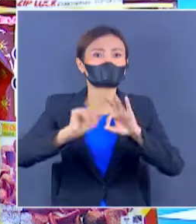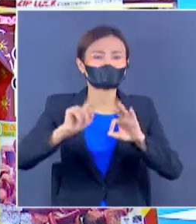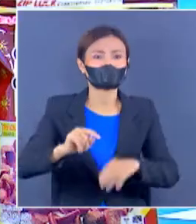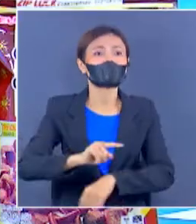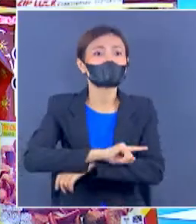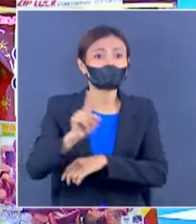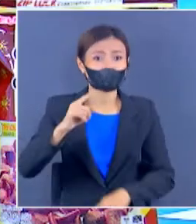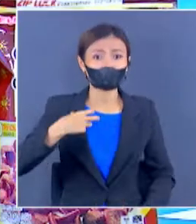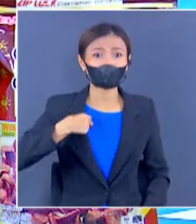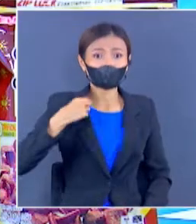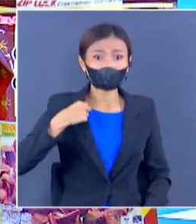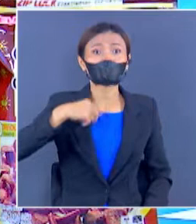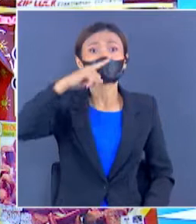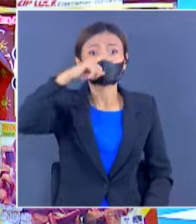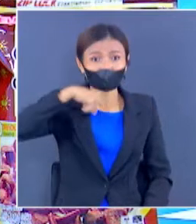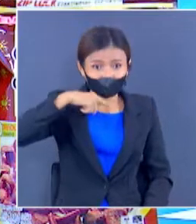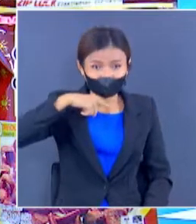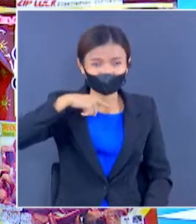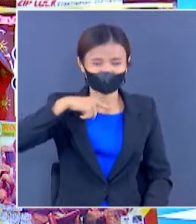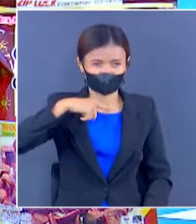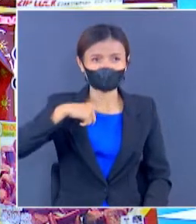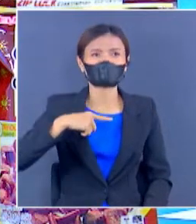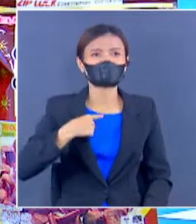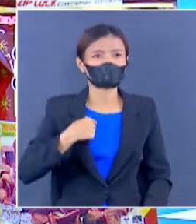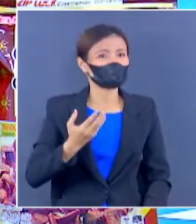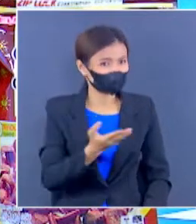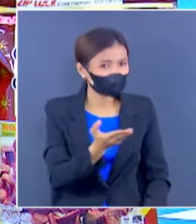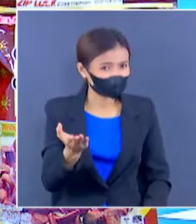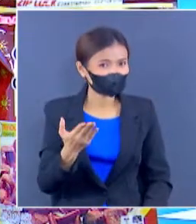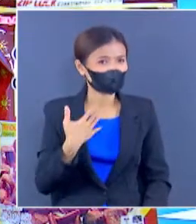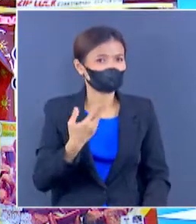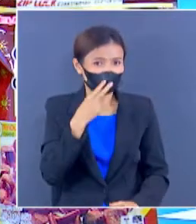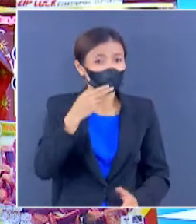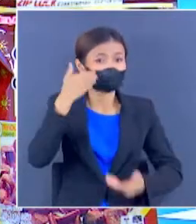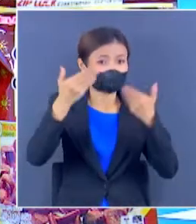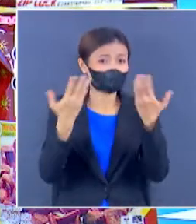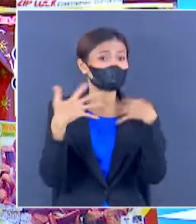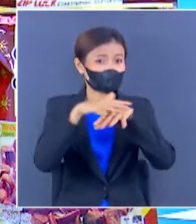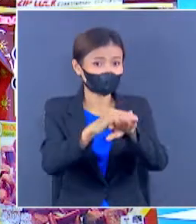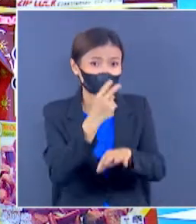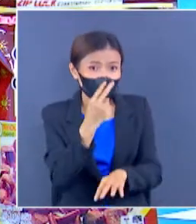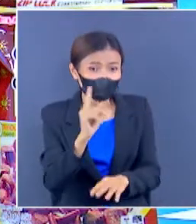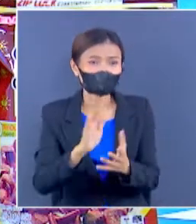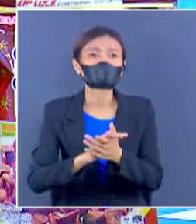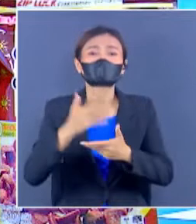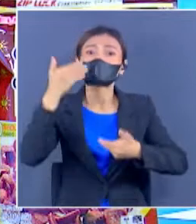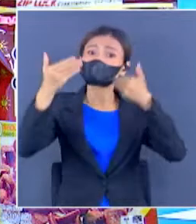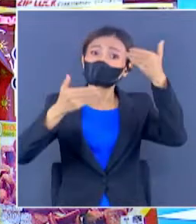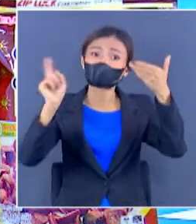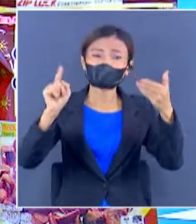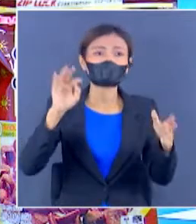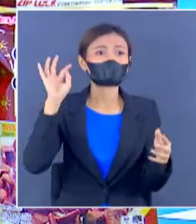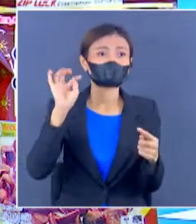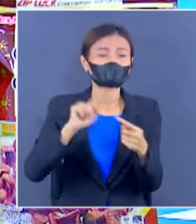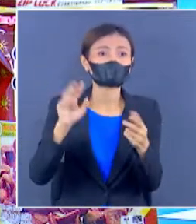วันนี้เลยอยากจะเชิญชวนคุณผู้ชมครับมาร่วมกิจกรรมนี้กลับมาจัดงานอีกครั้งหนึ่งอย่างยิ่งใหญ่ครับกับงานเชิดชูหัตถศิลป์